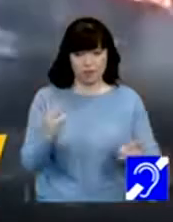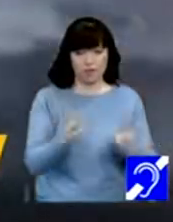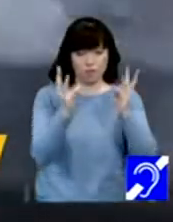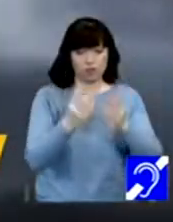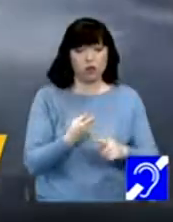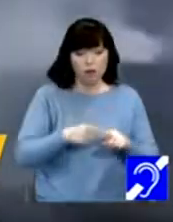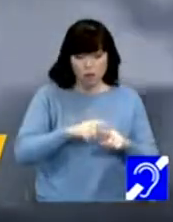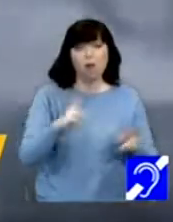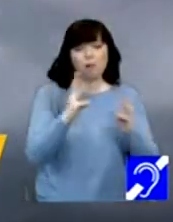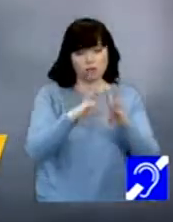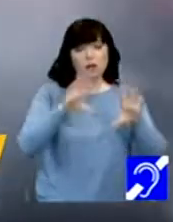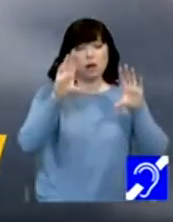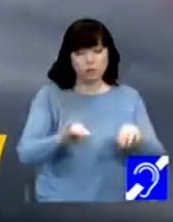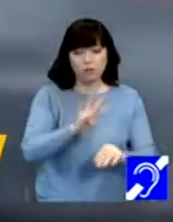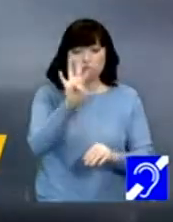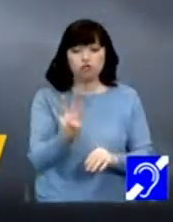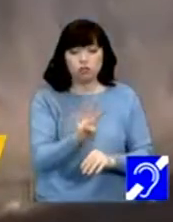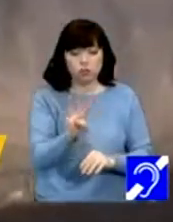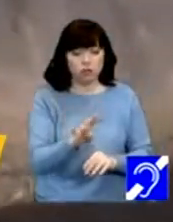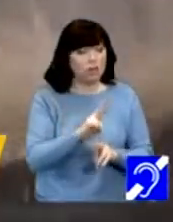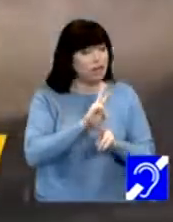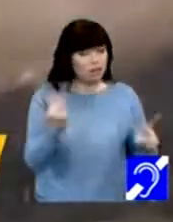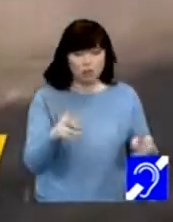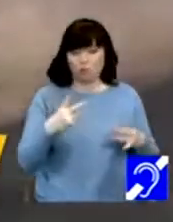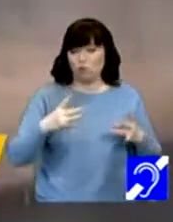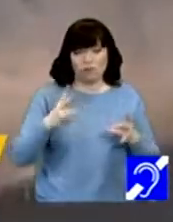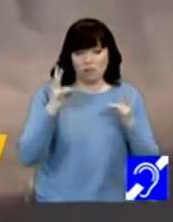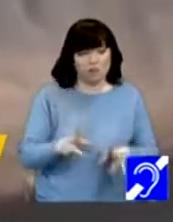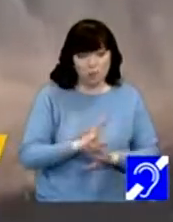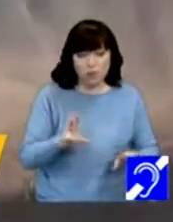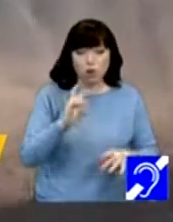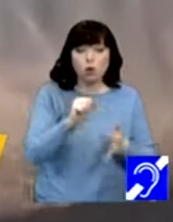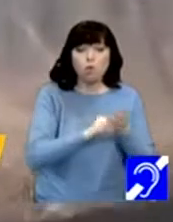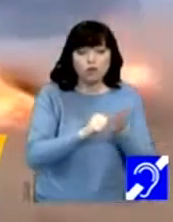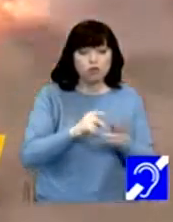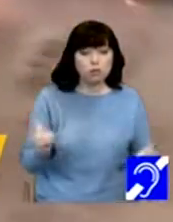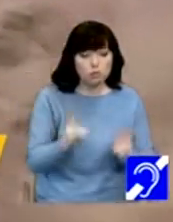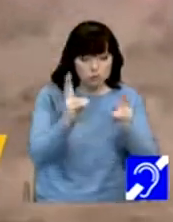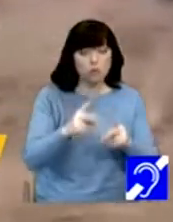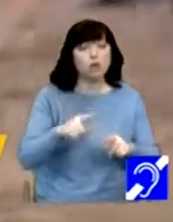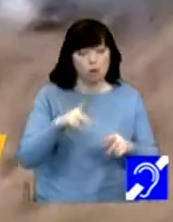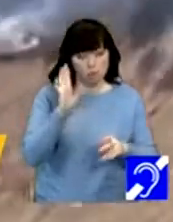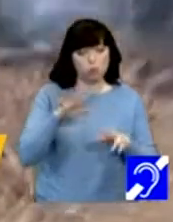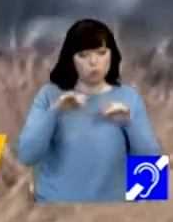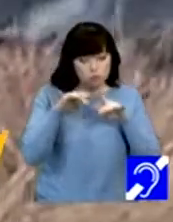Incendiul a fost lichidat în 4 ore. Nimeni nu a fost rănit, iar cauzele incendiului urmează a fi stabilite.